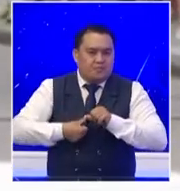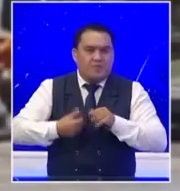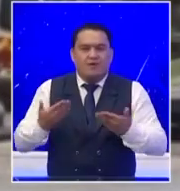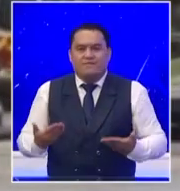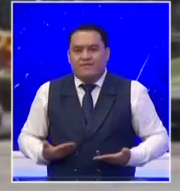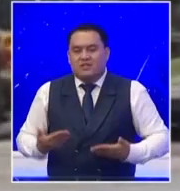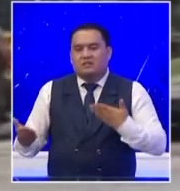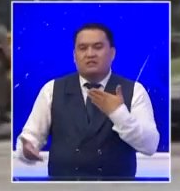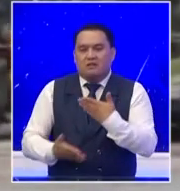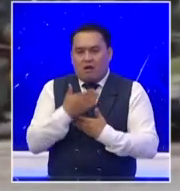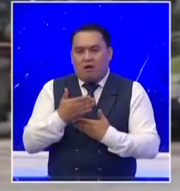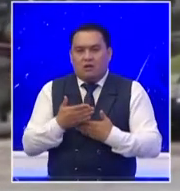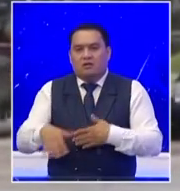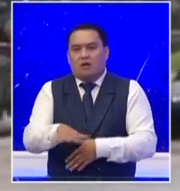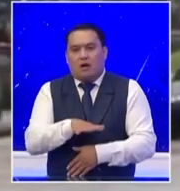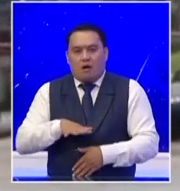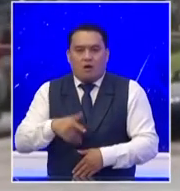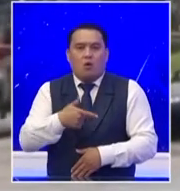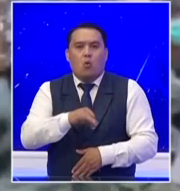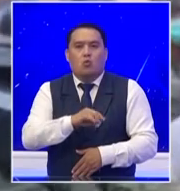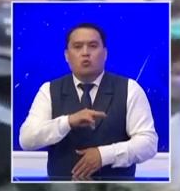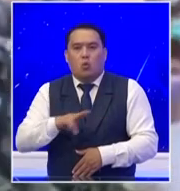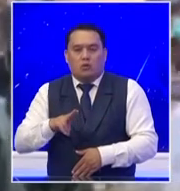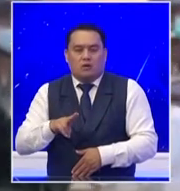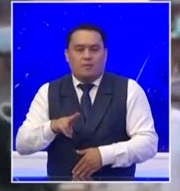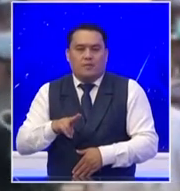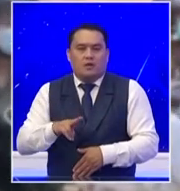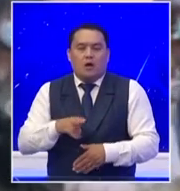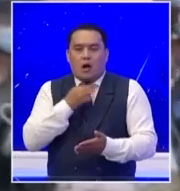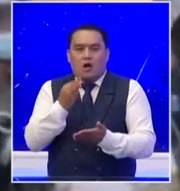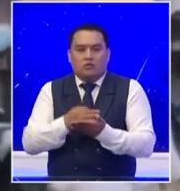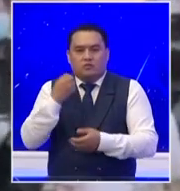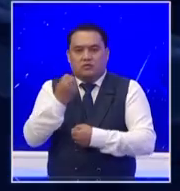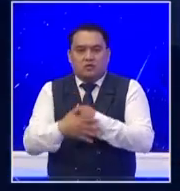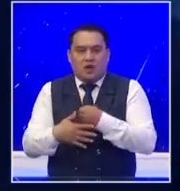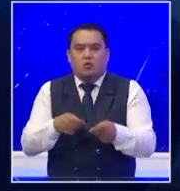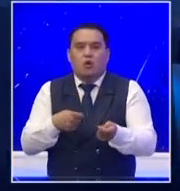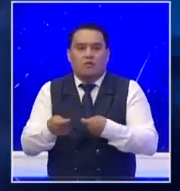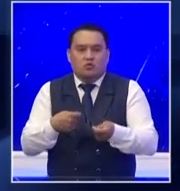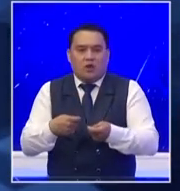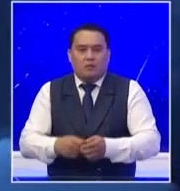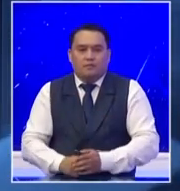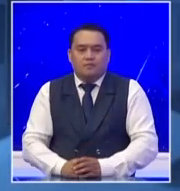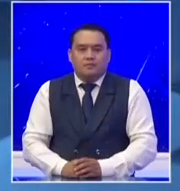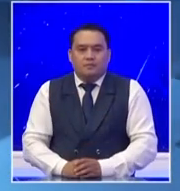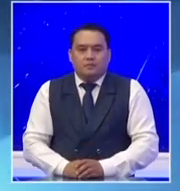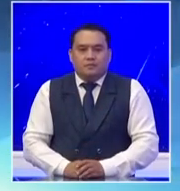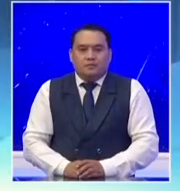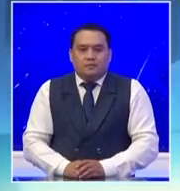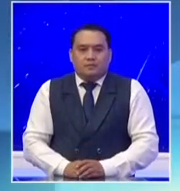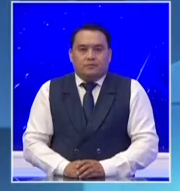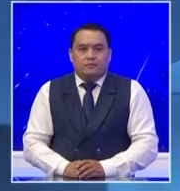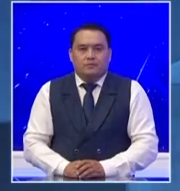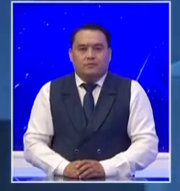меры наказания и создания на территории Гонконга специальной силовой структуры, подотчетной центральному правительству. Обзор зарубежных новостей подготовил